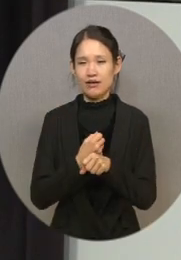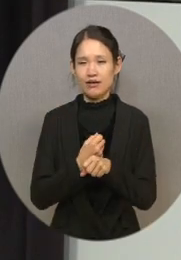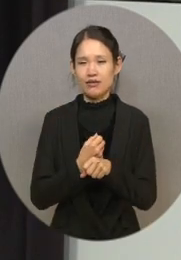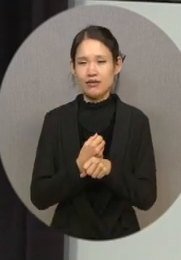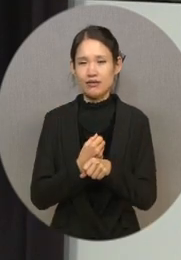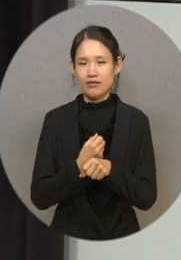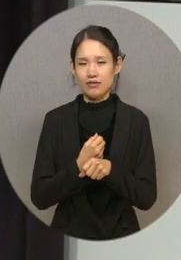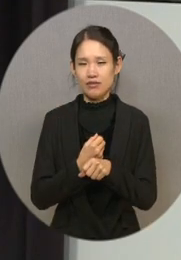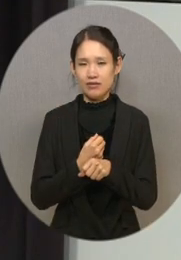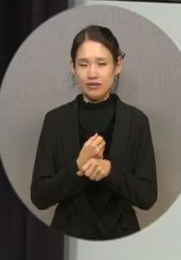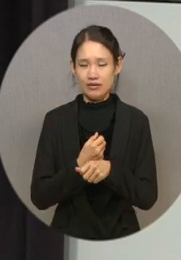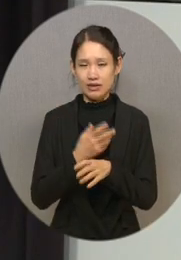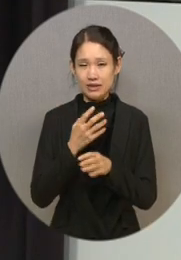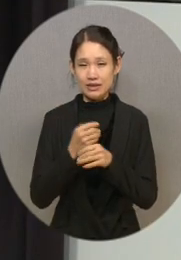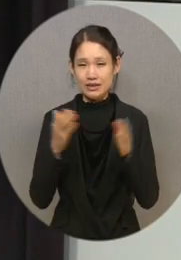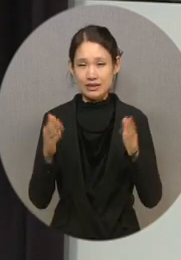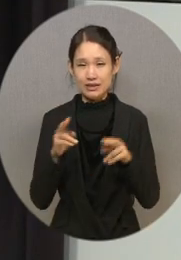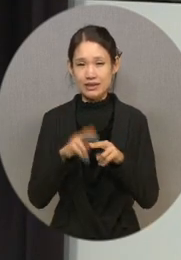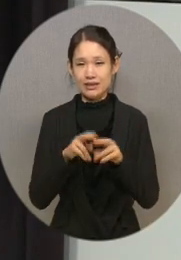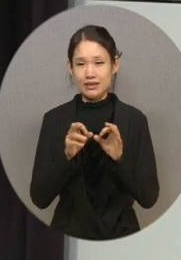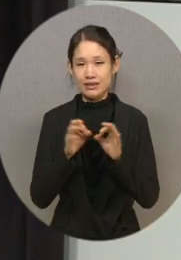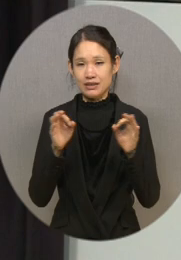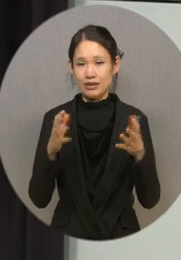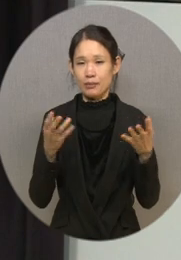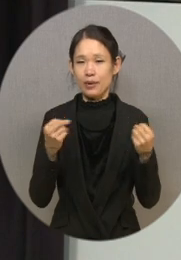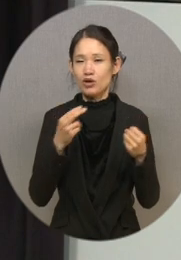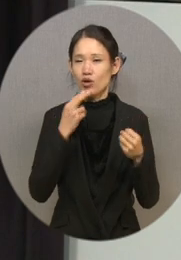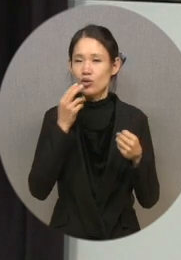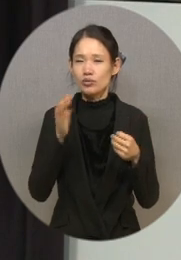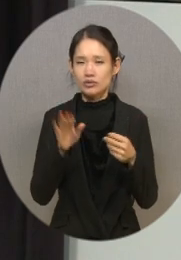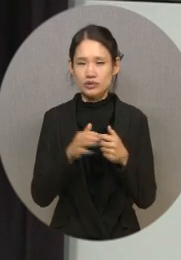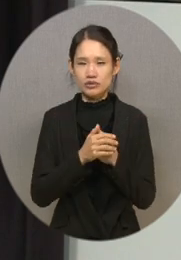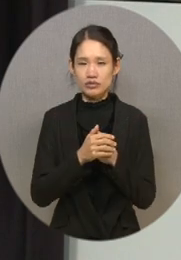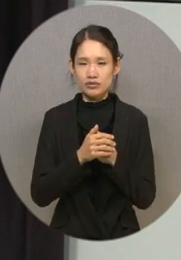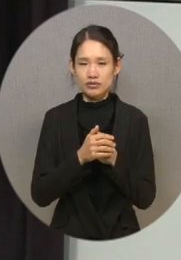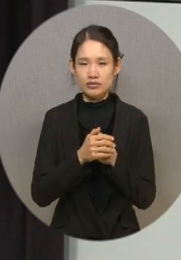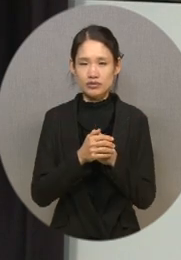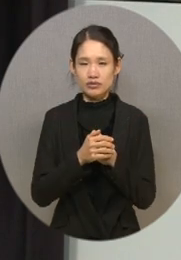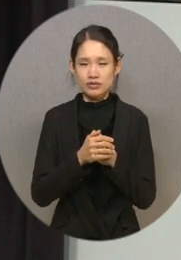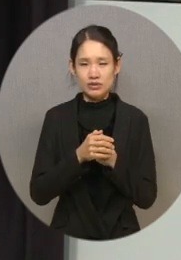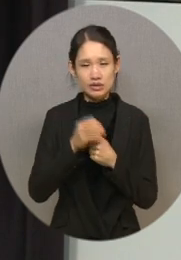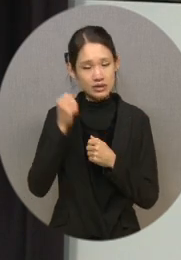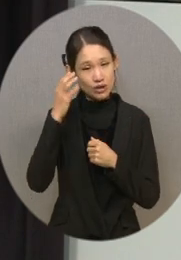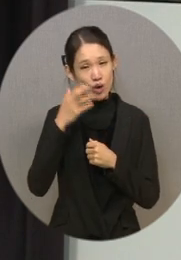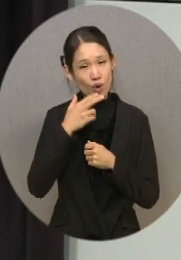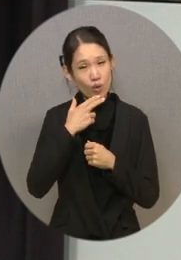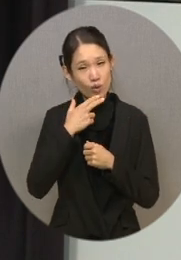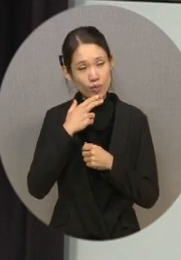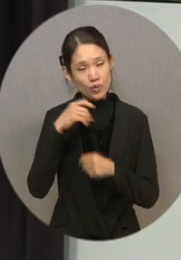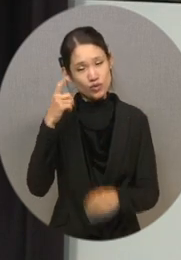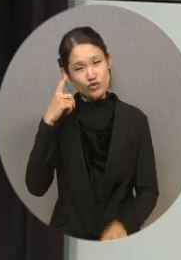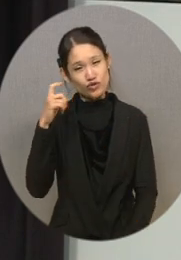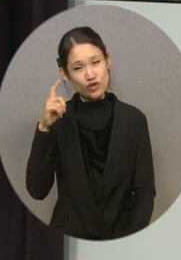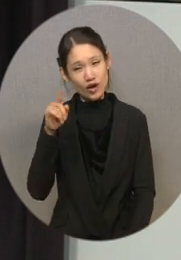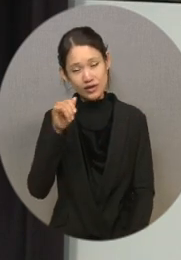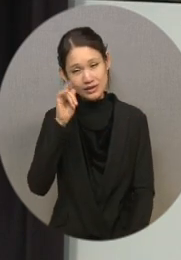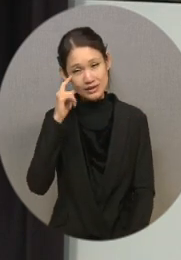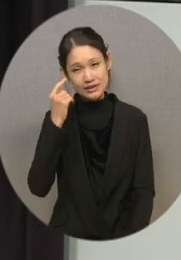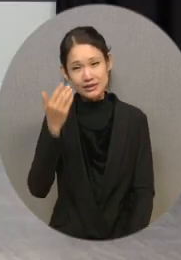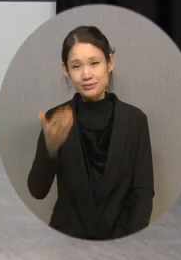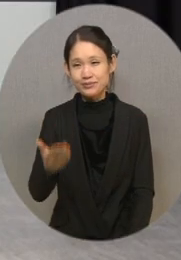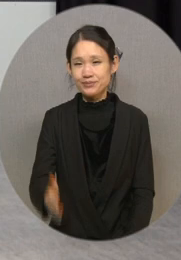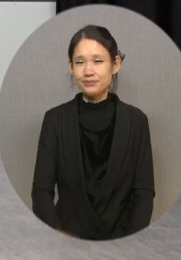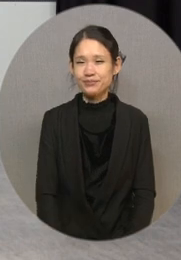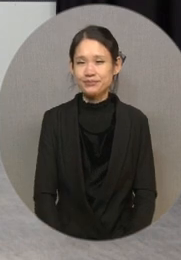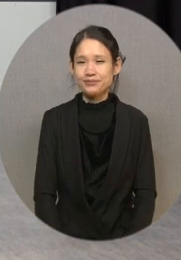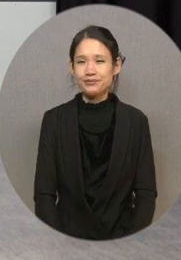그 재임 기간은 뭐 그렇게 길진 않으셨지만 예. 재임 기간 중에 잊혀지지 않는 뭐 추억이 있으면